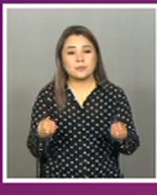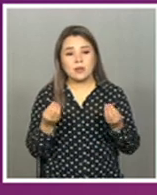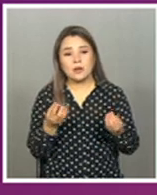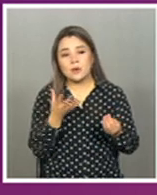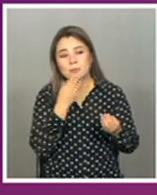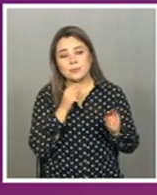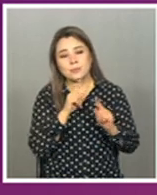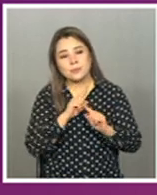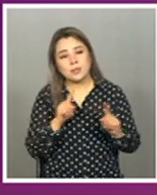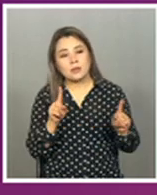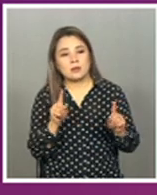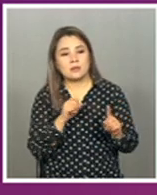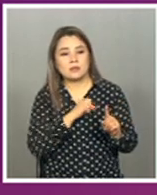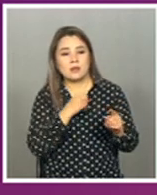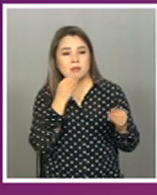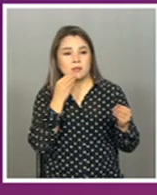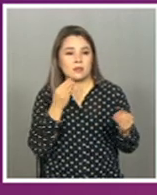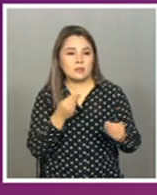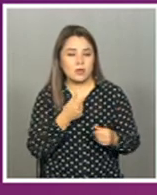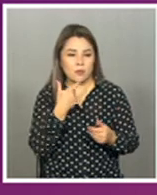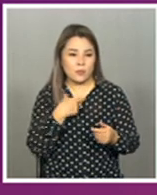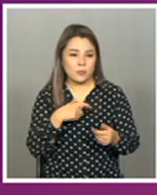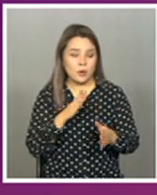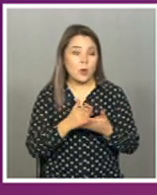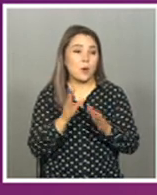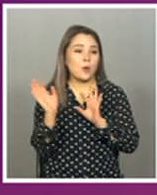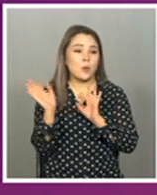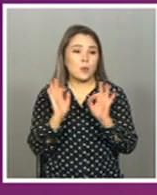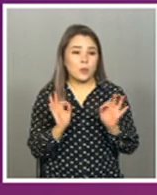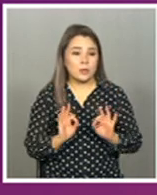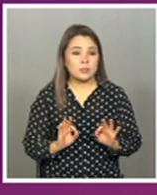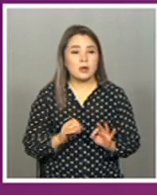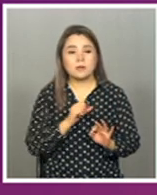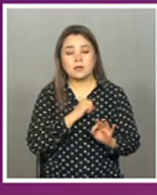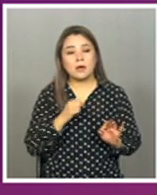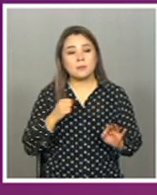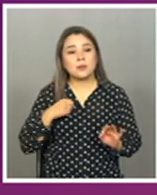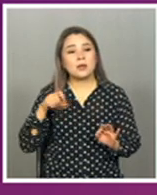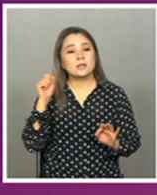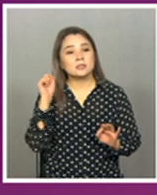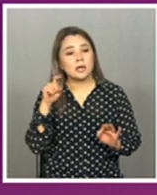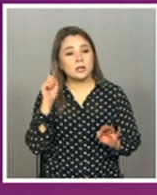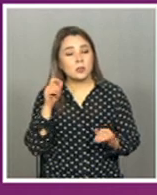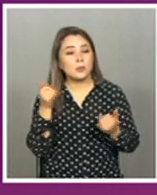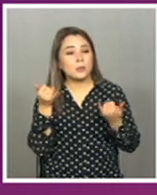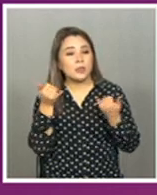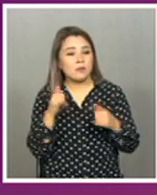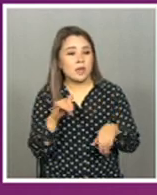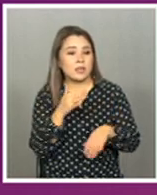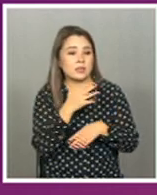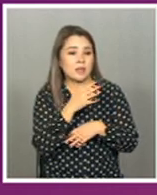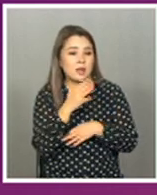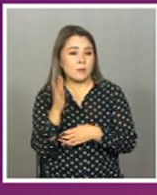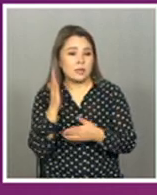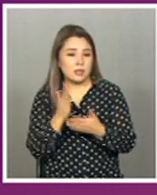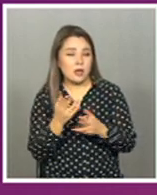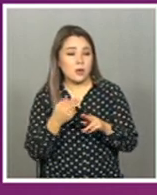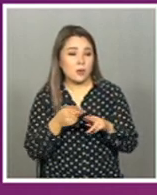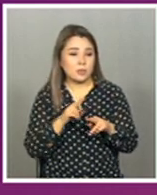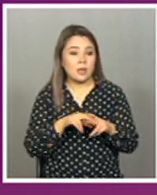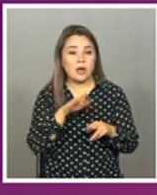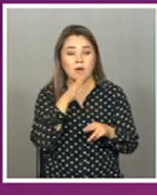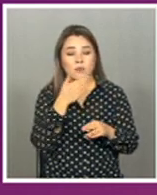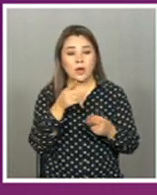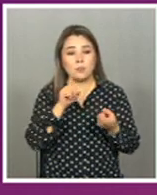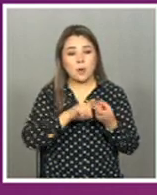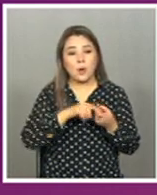по-своему. Осень – удивительно своими золотыми деревьями. Только в это время года